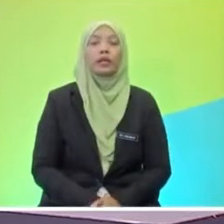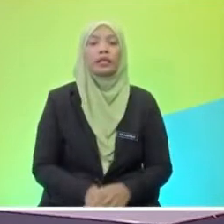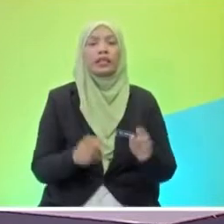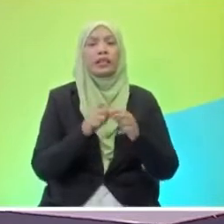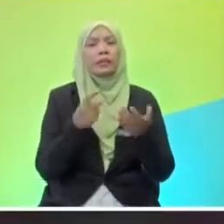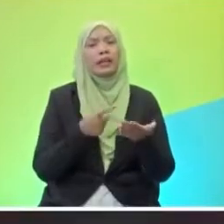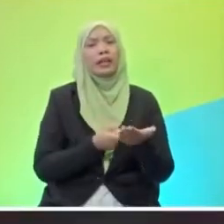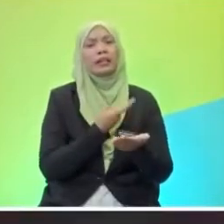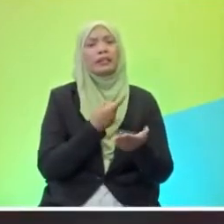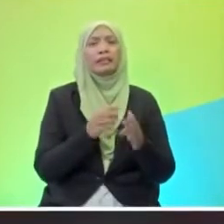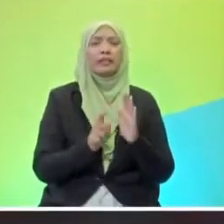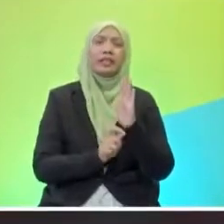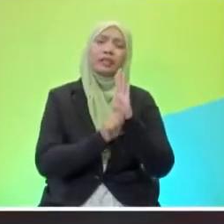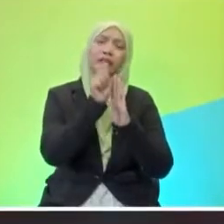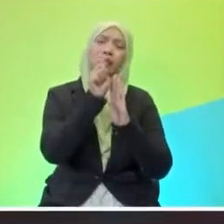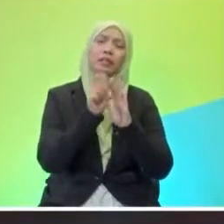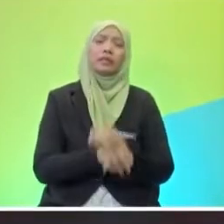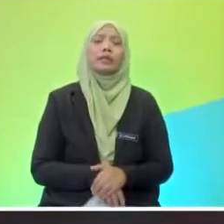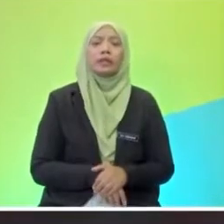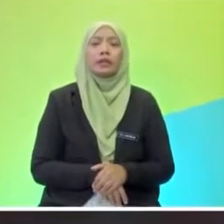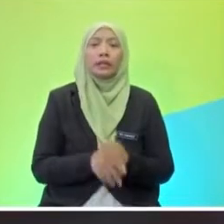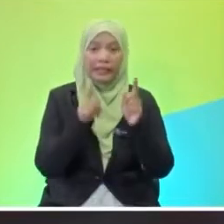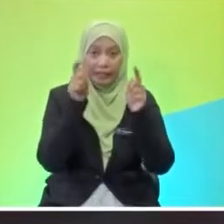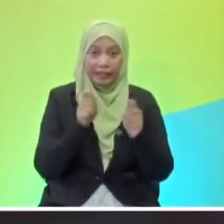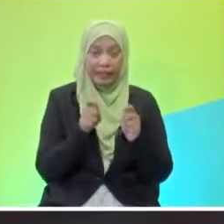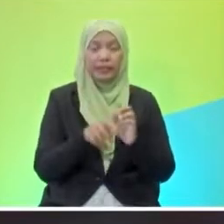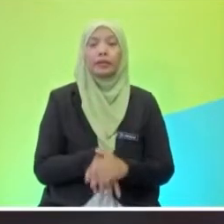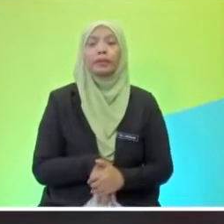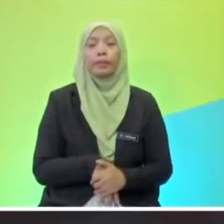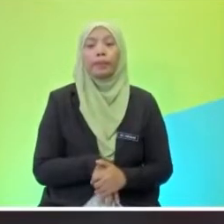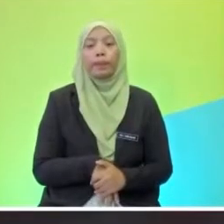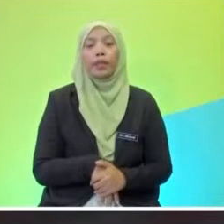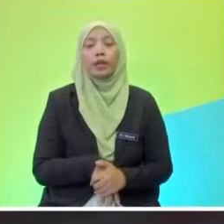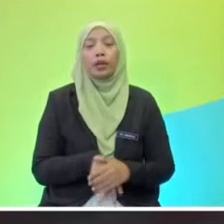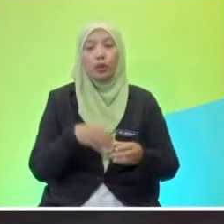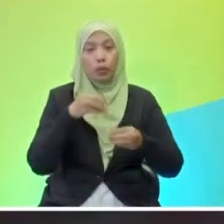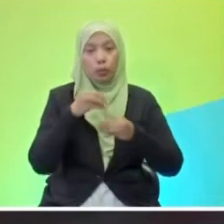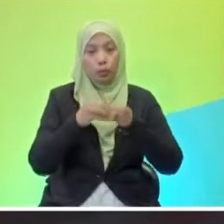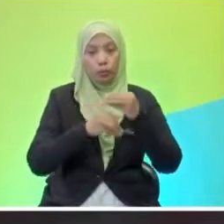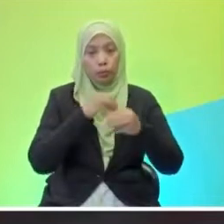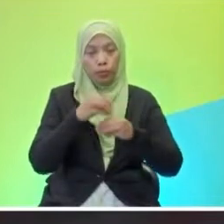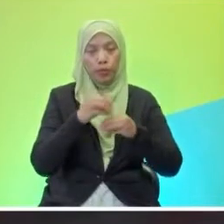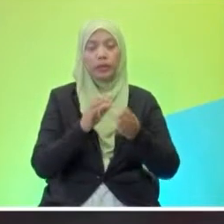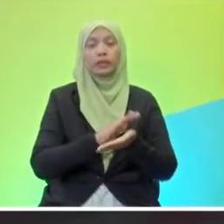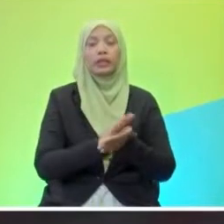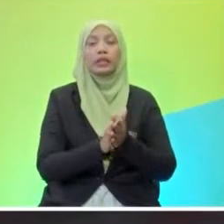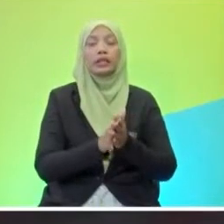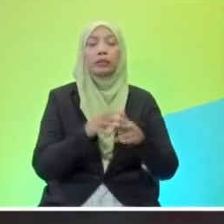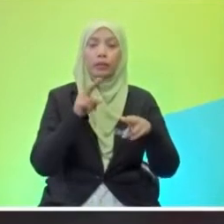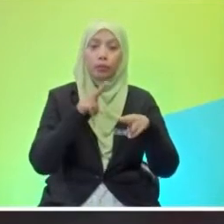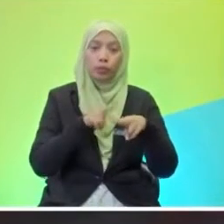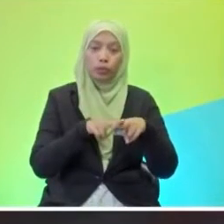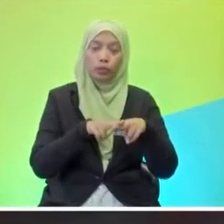tinggi contohnya Tin Oke Atin diubah jadi tempat duduk Oke jadi